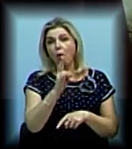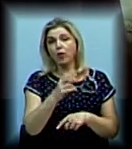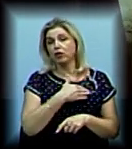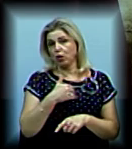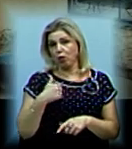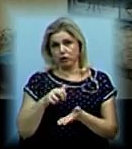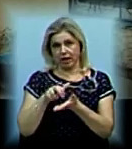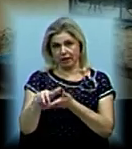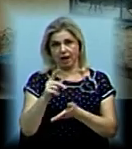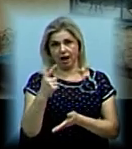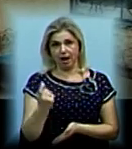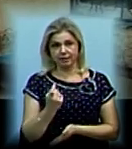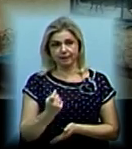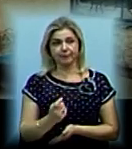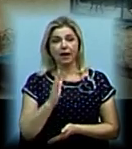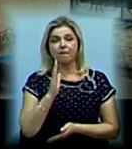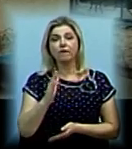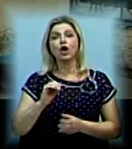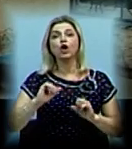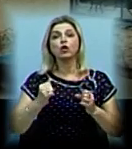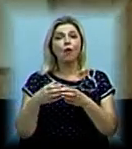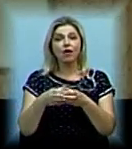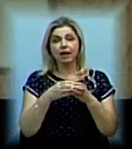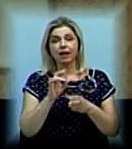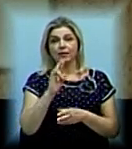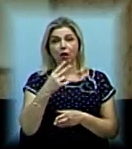йти. У публічному акціонерному товаристві